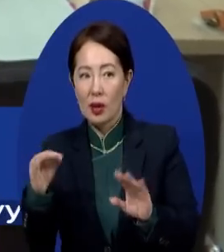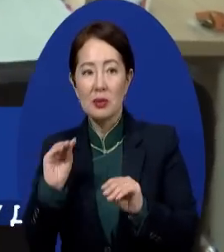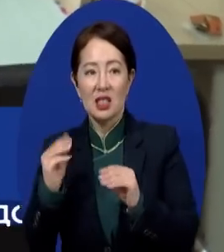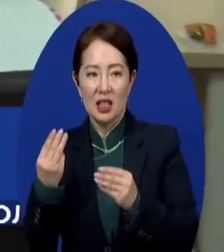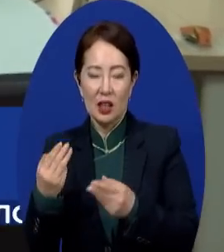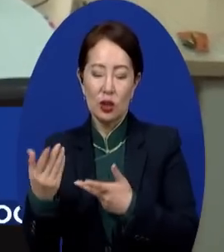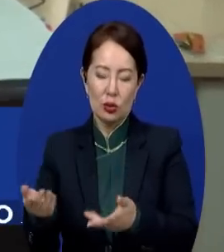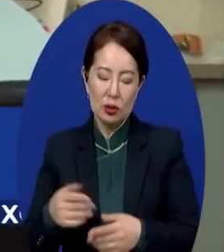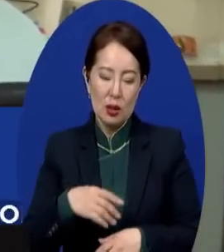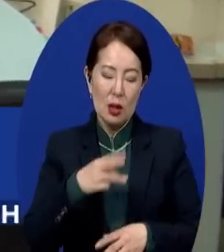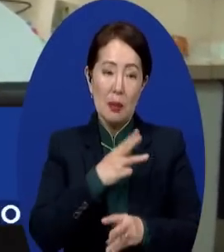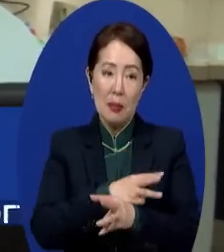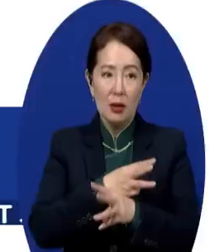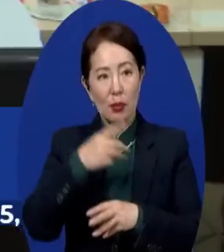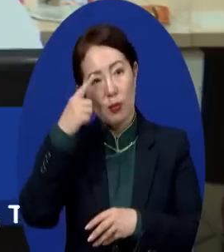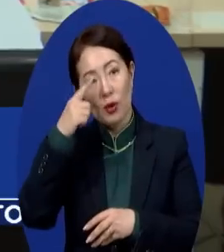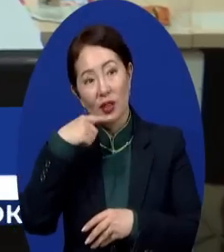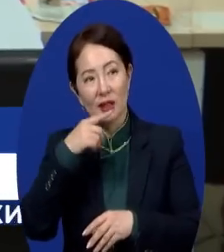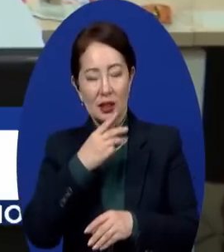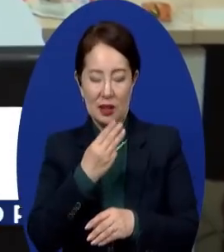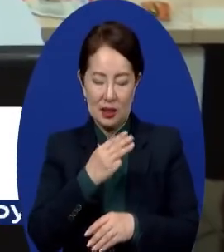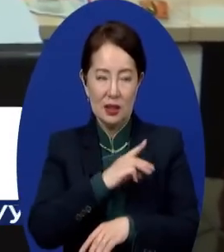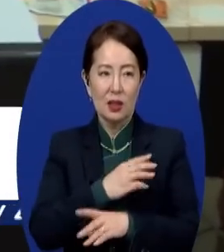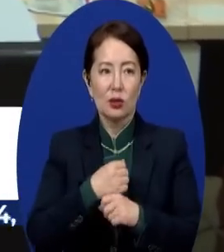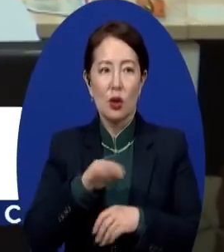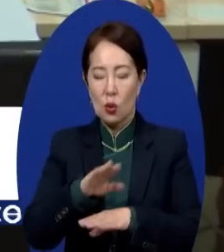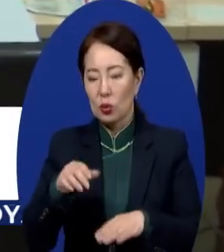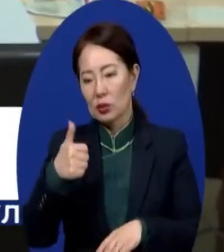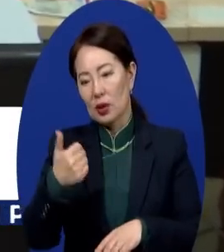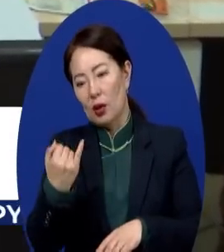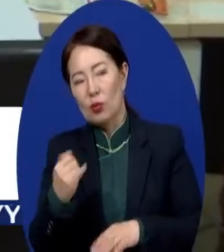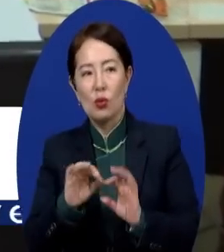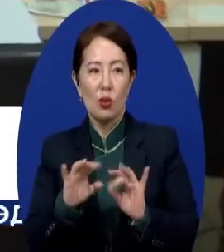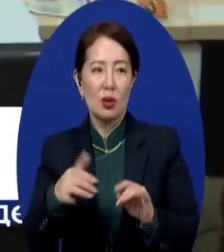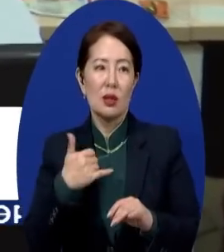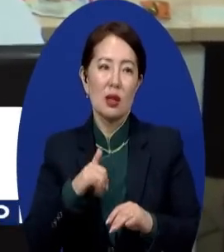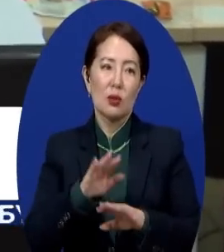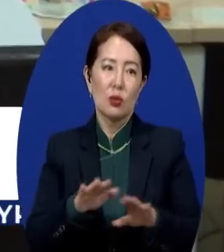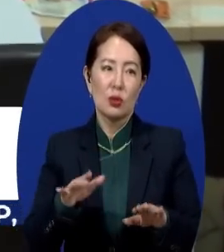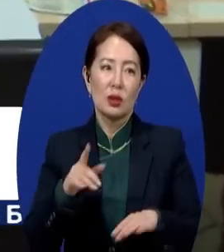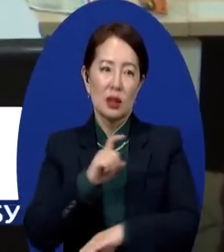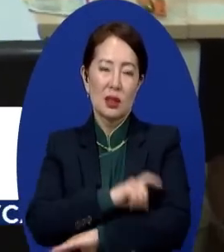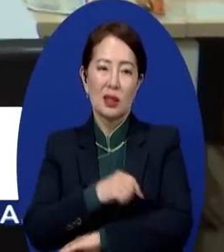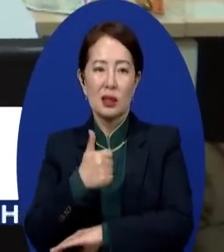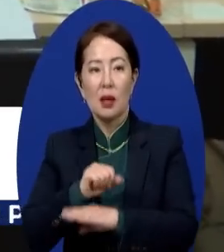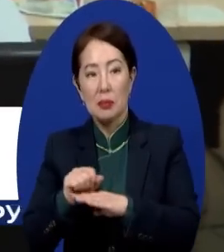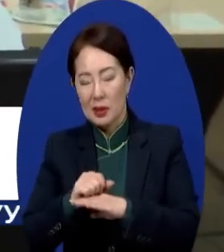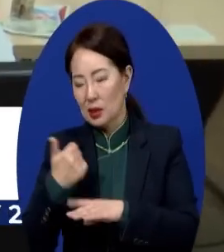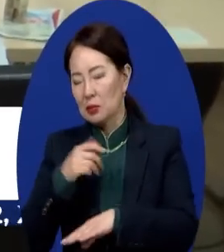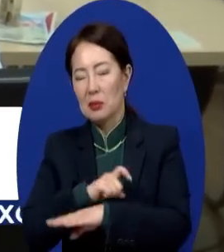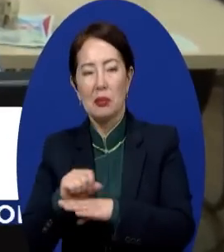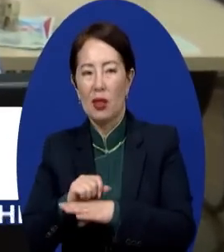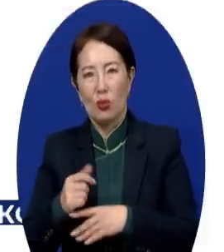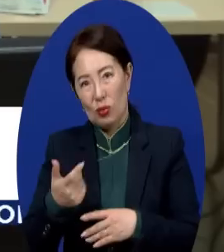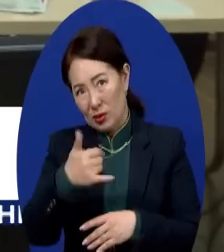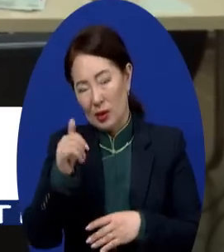хичээлээр? Математик, монгол хэлний хичээлээр. Хүүхдүүд бол угаасаа сайн таамуудад, зарим нь бол хичээлтэй сайн мэддэг, зарим нь бас таарах